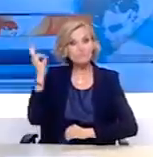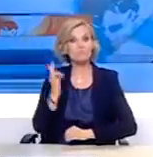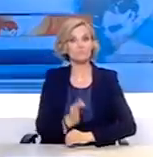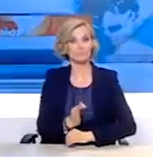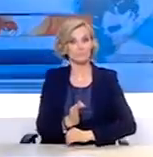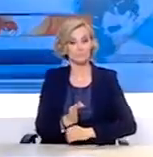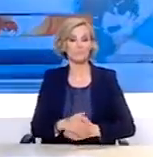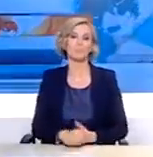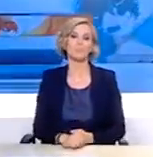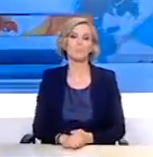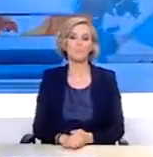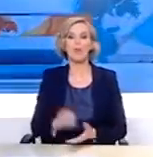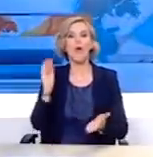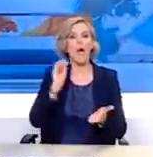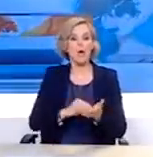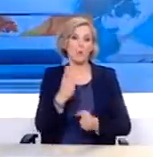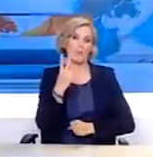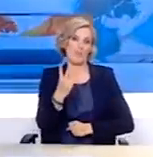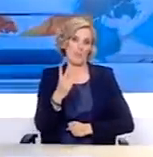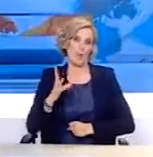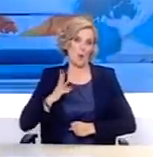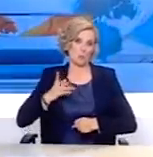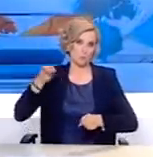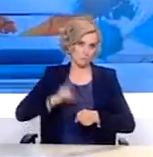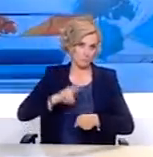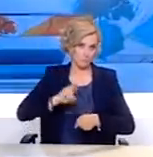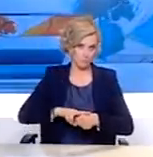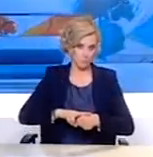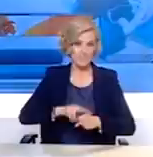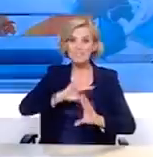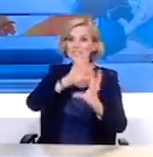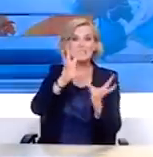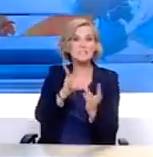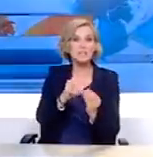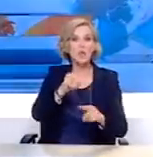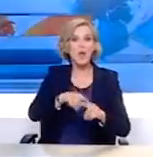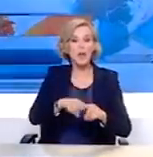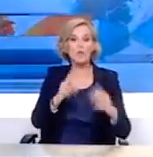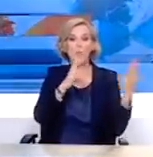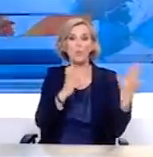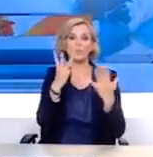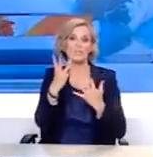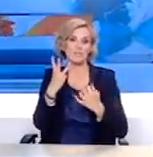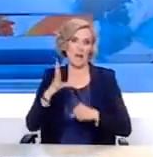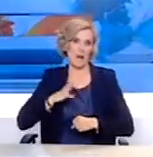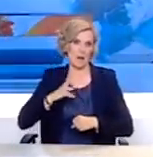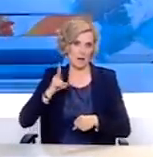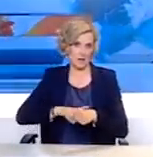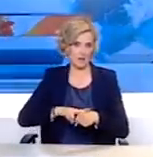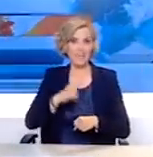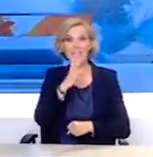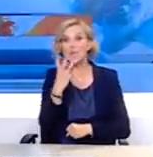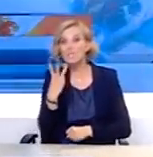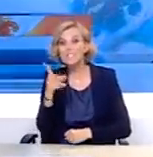Τέλος, έχουμε 2 ακόμα καταγεγραμμένους θανάτους και 83 θανάτους συνολικά στη χώρα. 23 αφορούν γυναίκες και οι υπόλοιποι